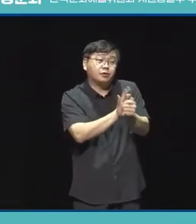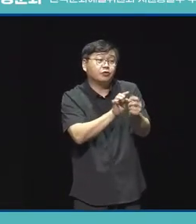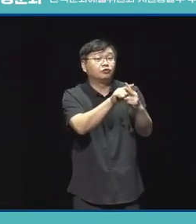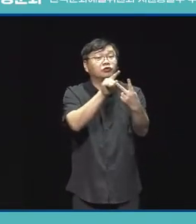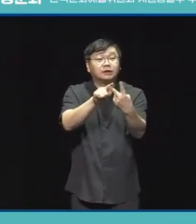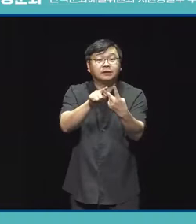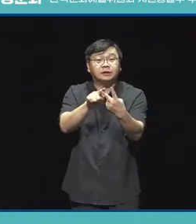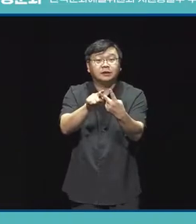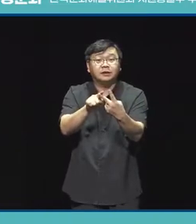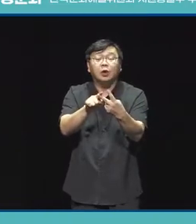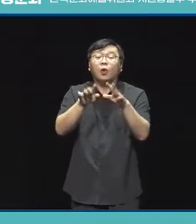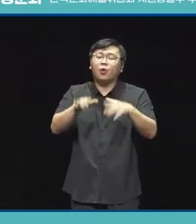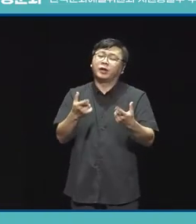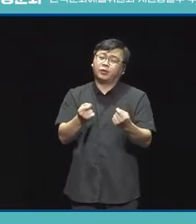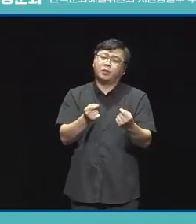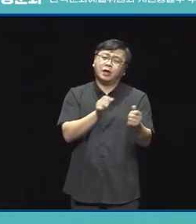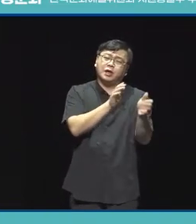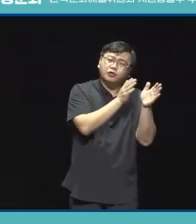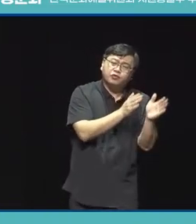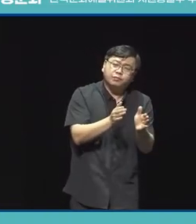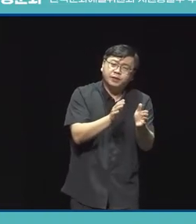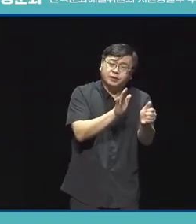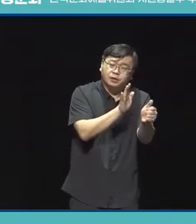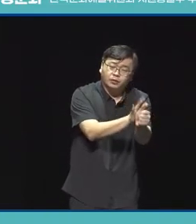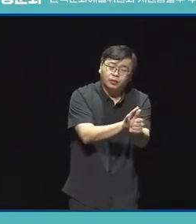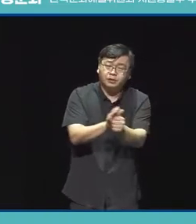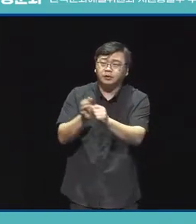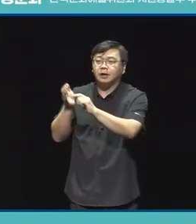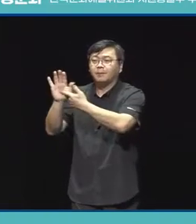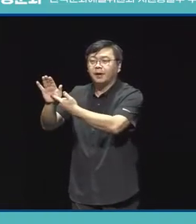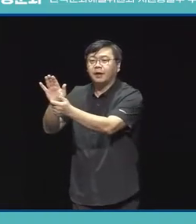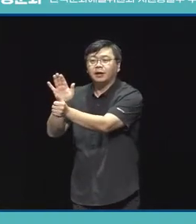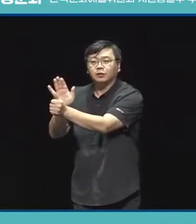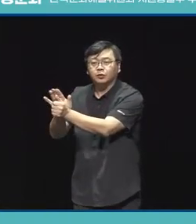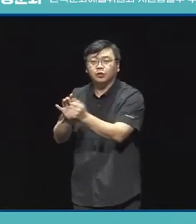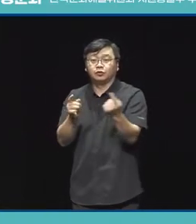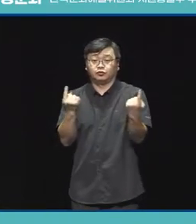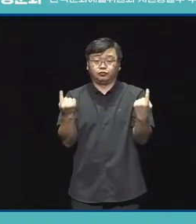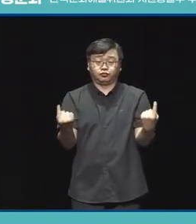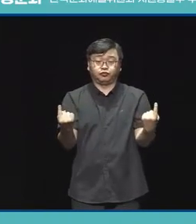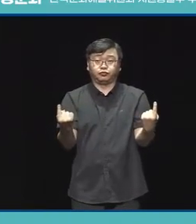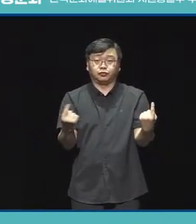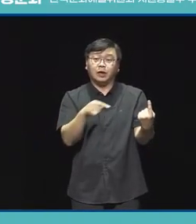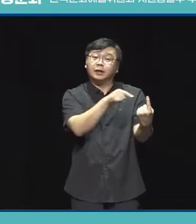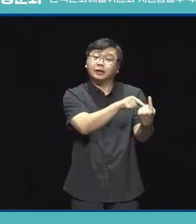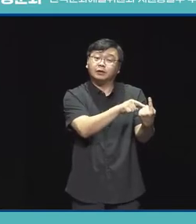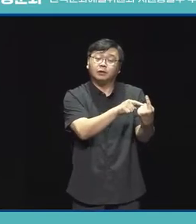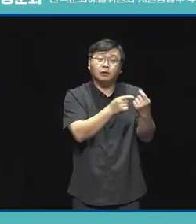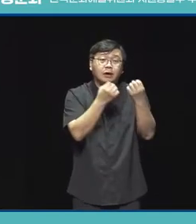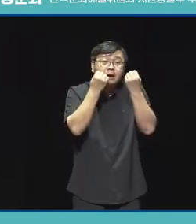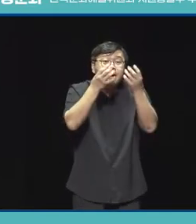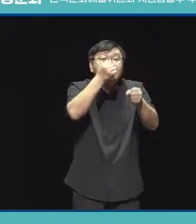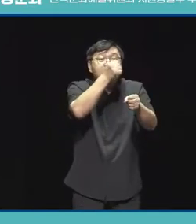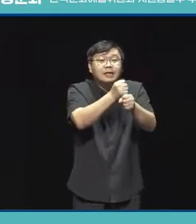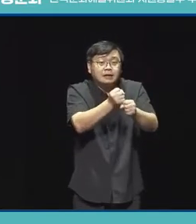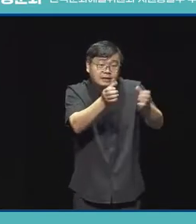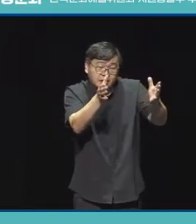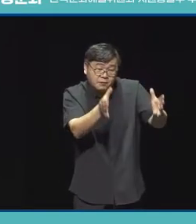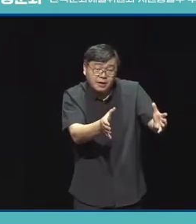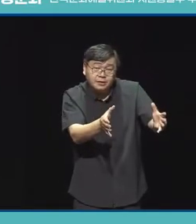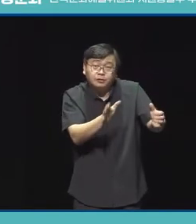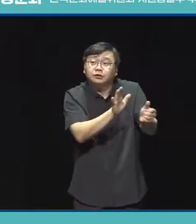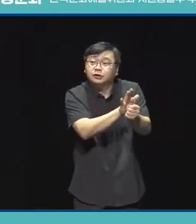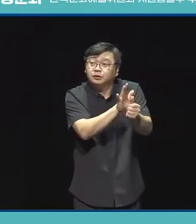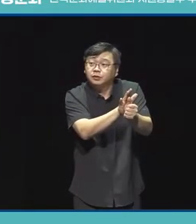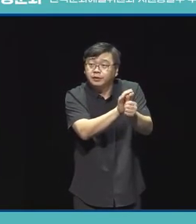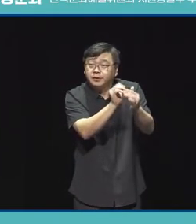올해도 기본 구조는 동일합니다. 네, 준비 지원 트랙이 앞서 설명드린 것처럼 창작의 과정으로 포함되어 있다는 점 유념해